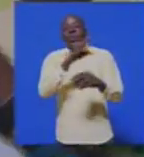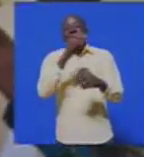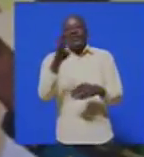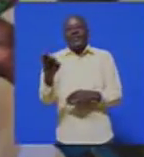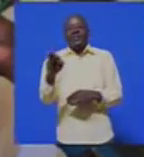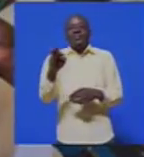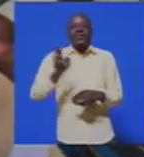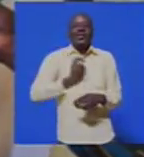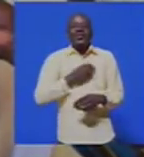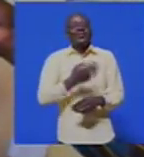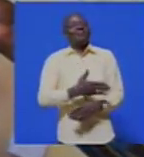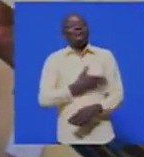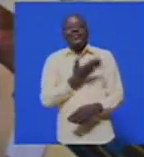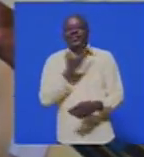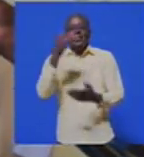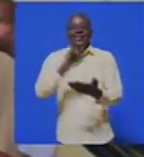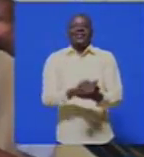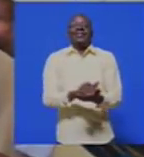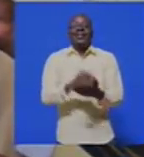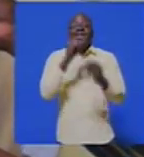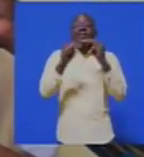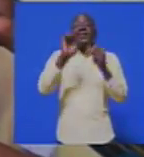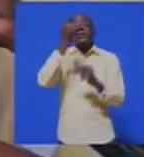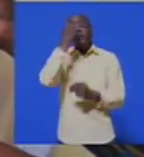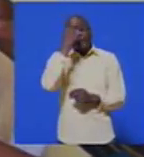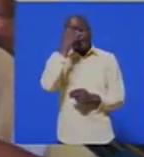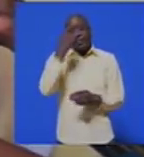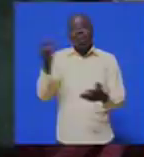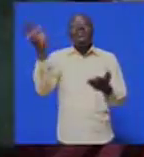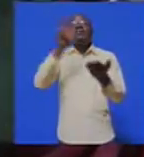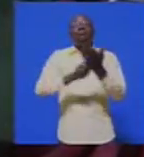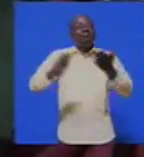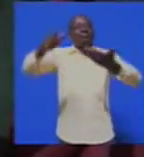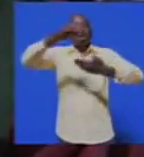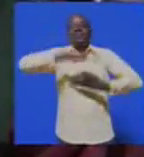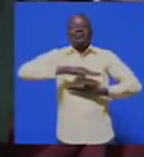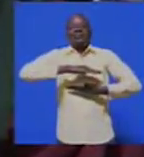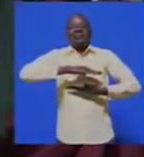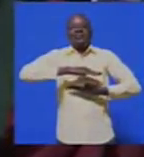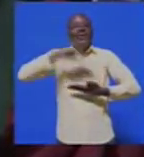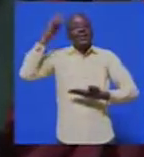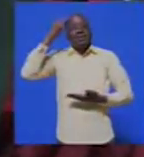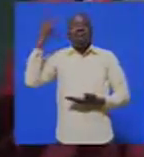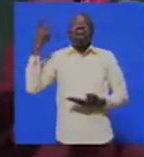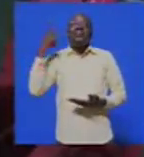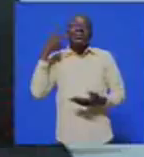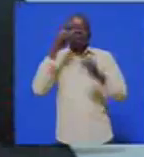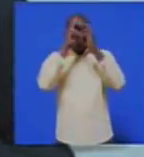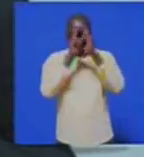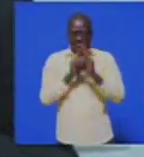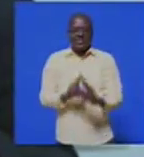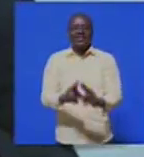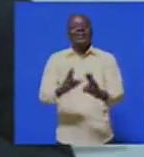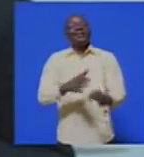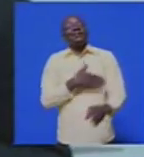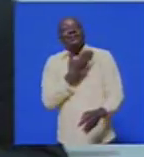nous sommes fiers de cela. Au niveau du gouvernement, nous avons marqué notre satisfaction. Le parrain se dit très honoré et se réjouit du